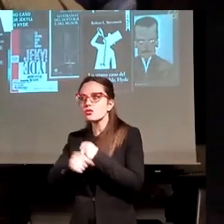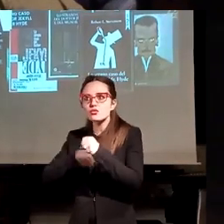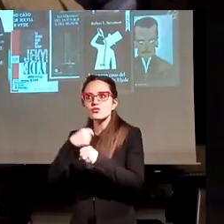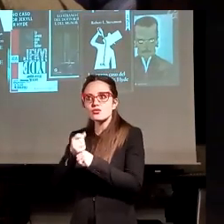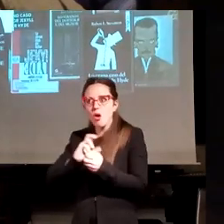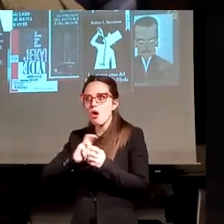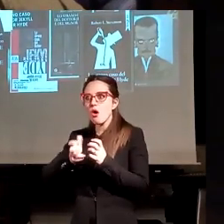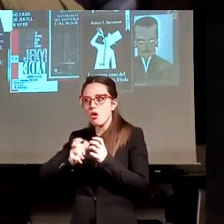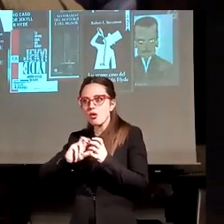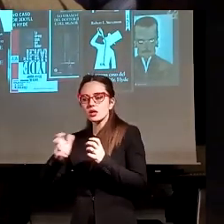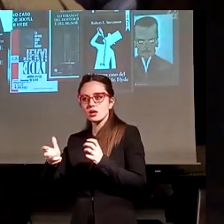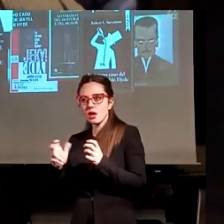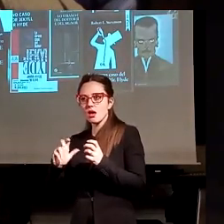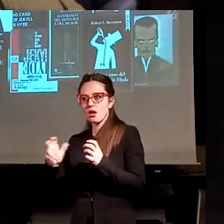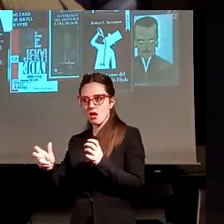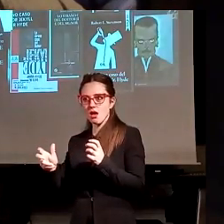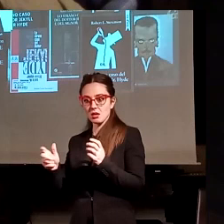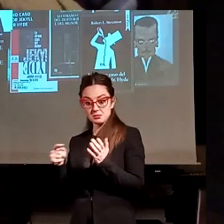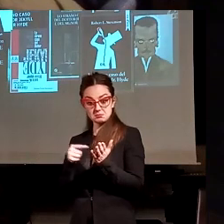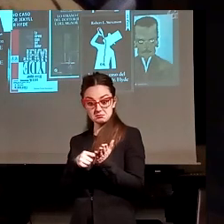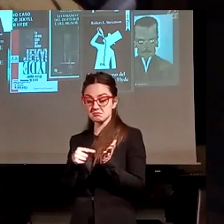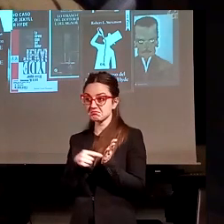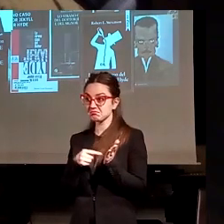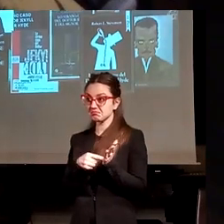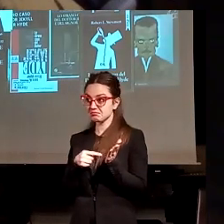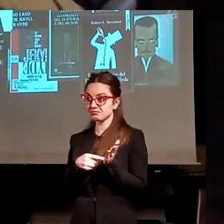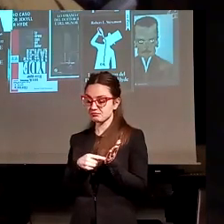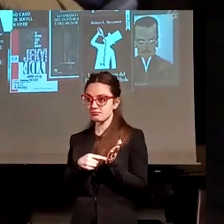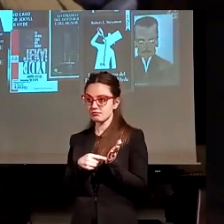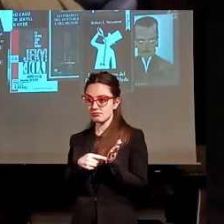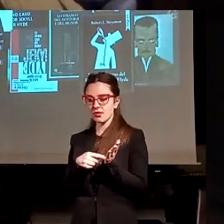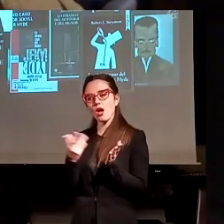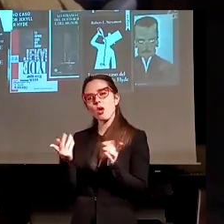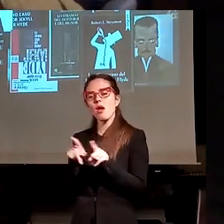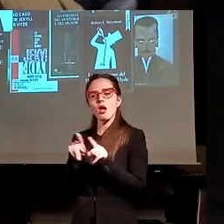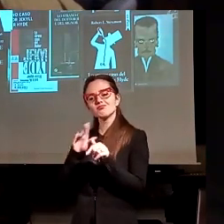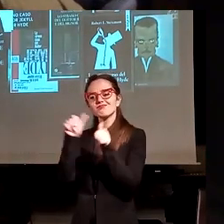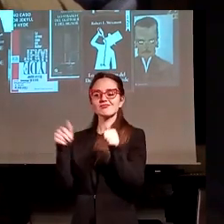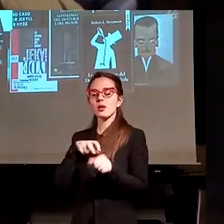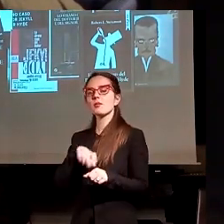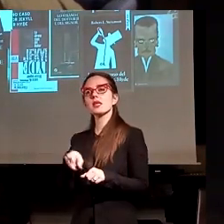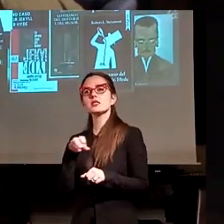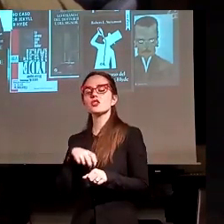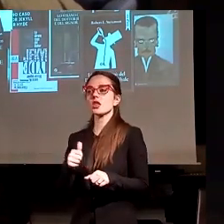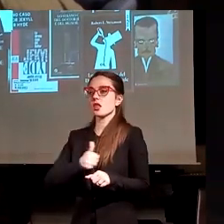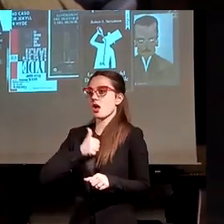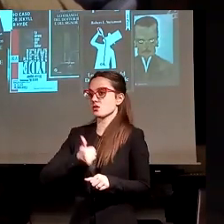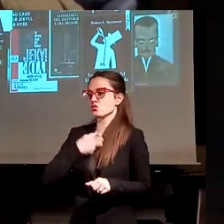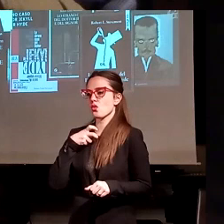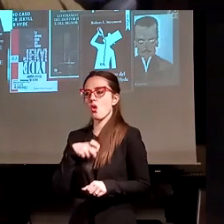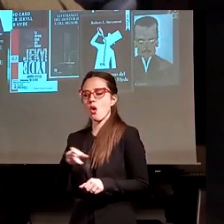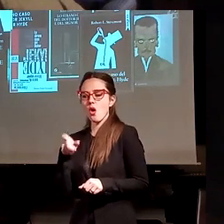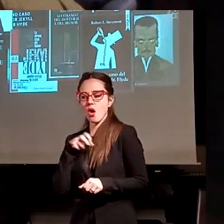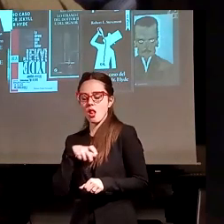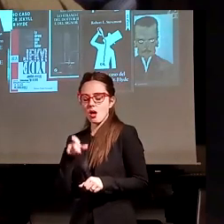da quella apparente passeggiata in solitudine che poi si affolla di